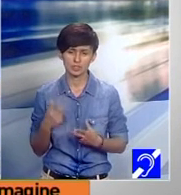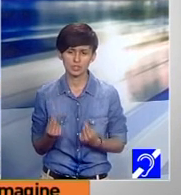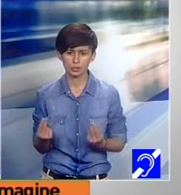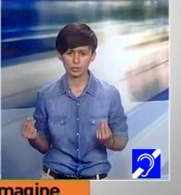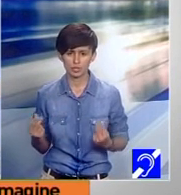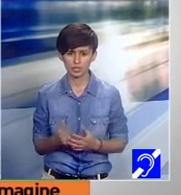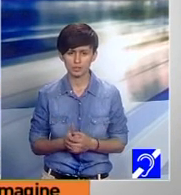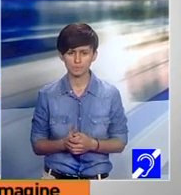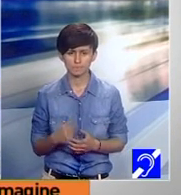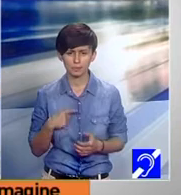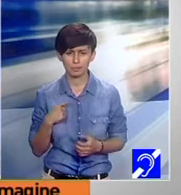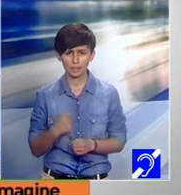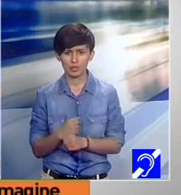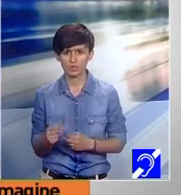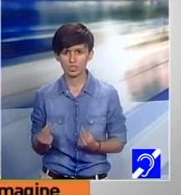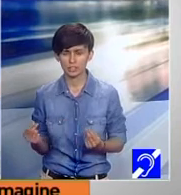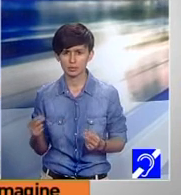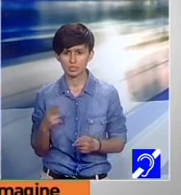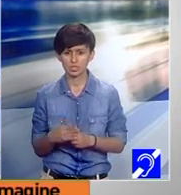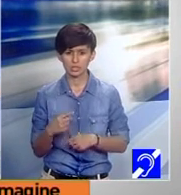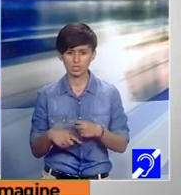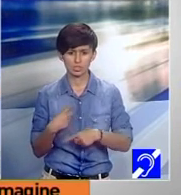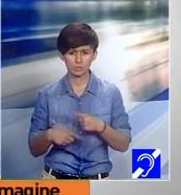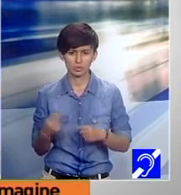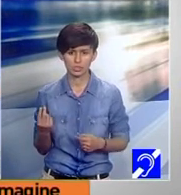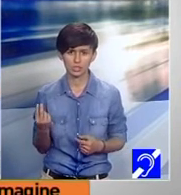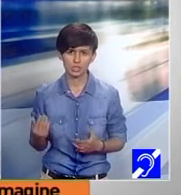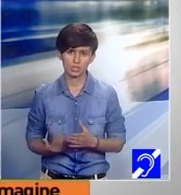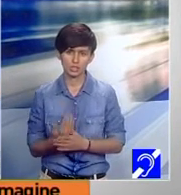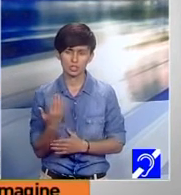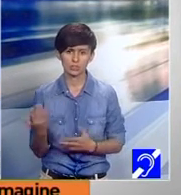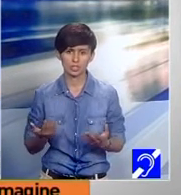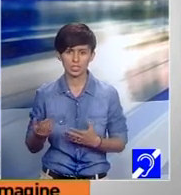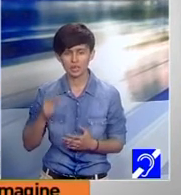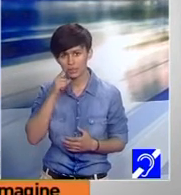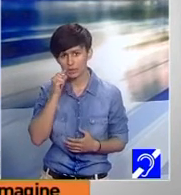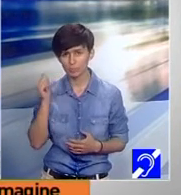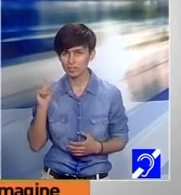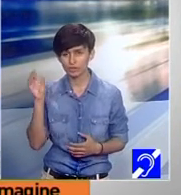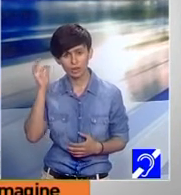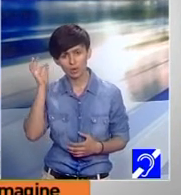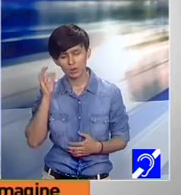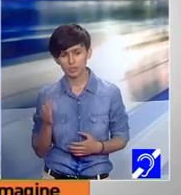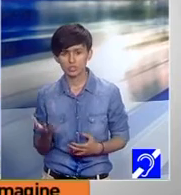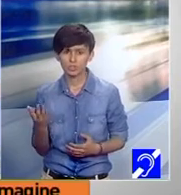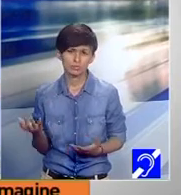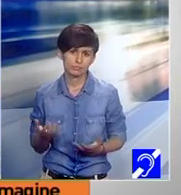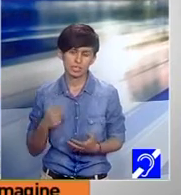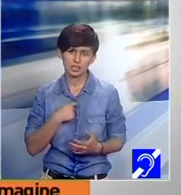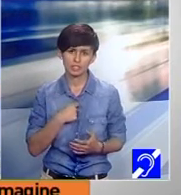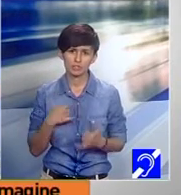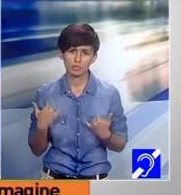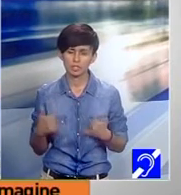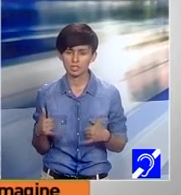boli acum noi și practic de care fiecare om nu a auzit, care se poate întâmpla în orice familie, la